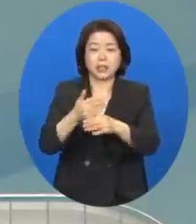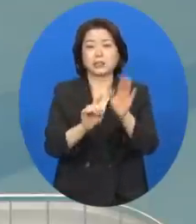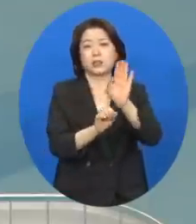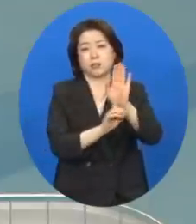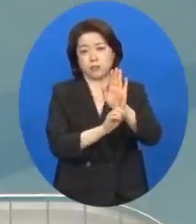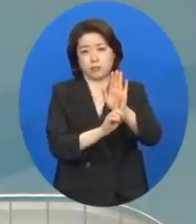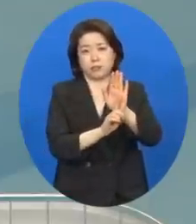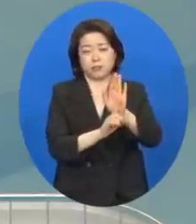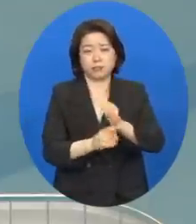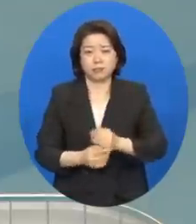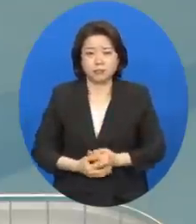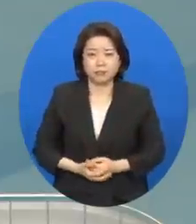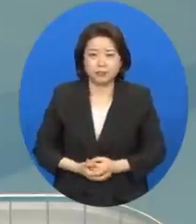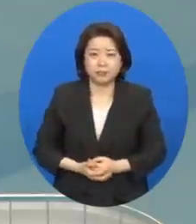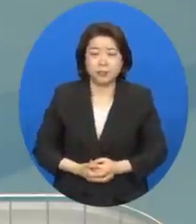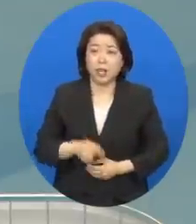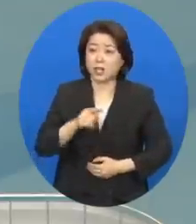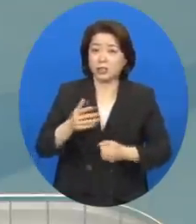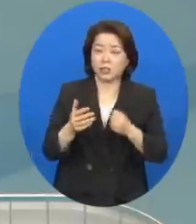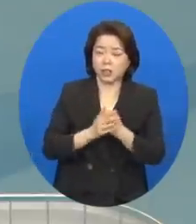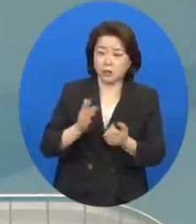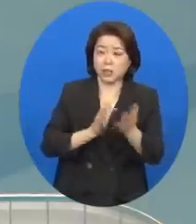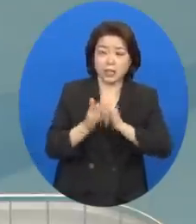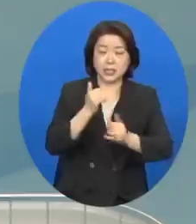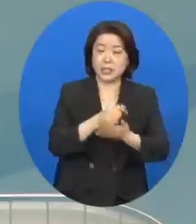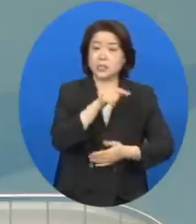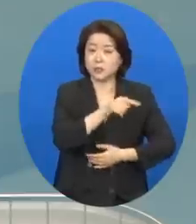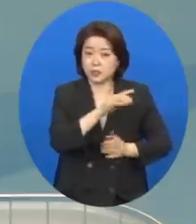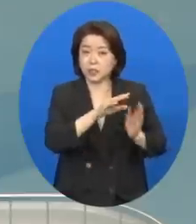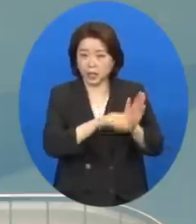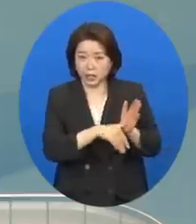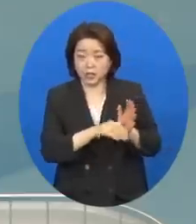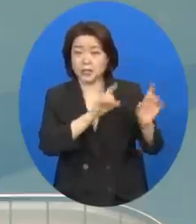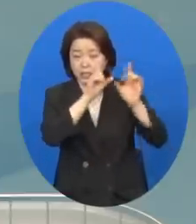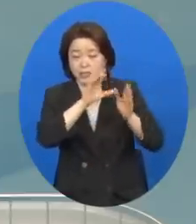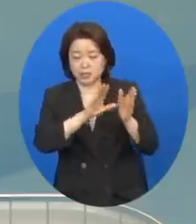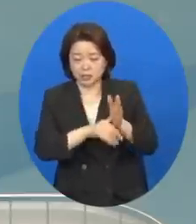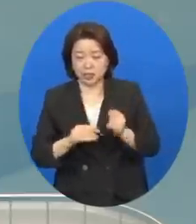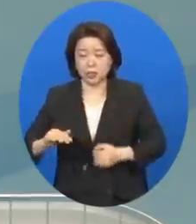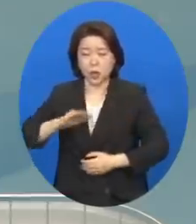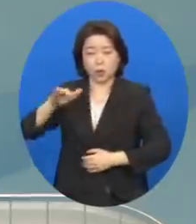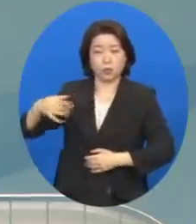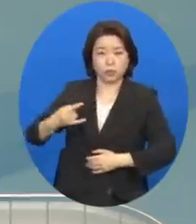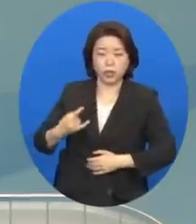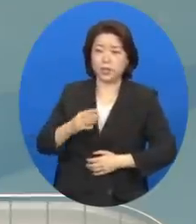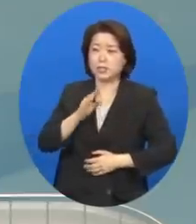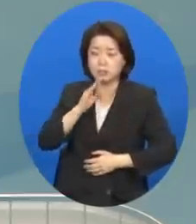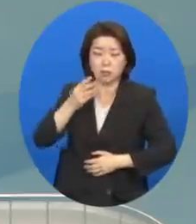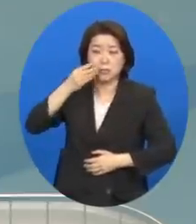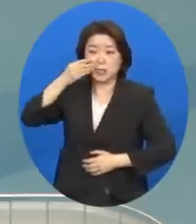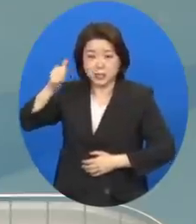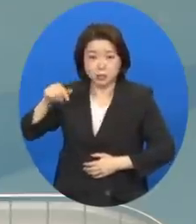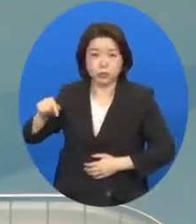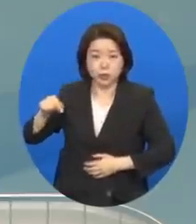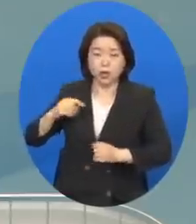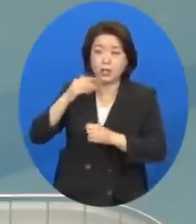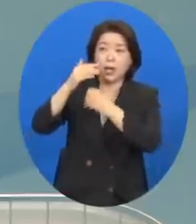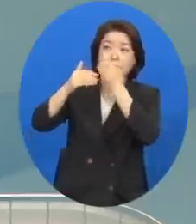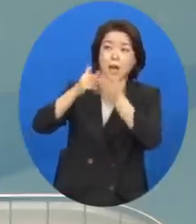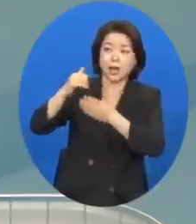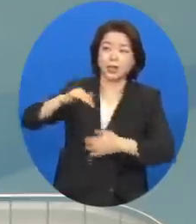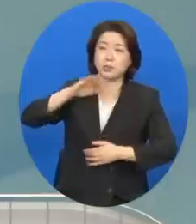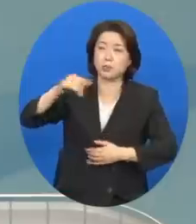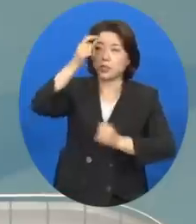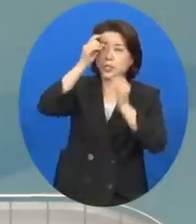상징이에요. 그래서 예수님 당시 때는 지금 우리들에게는 너무나 익숙한 하나님이